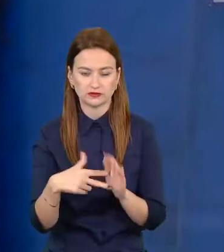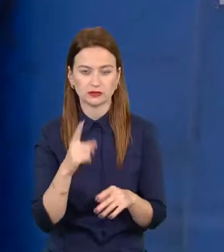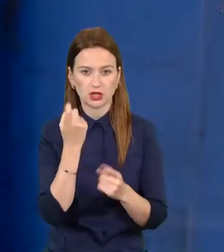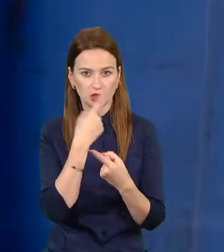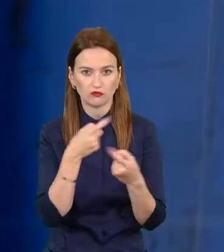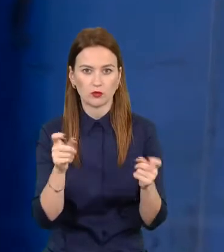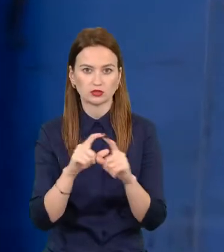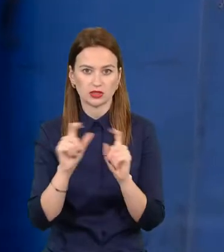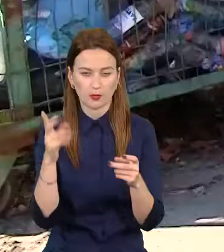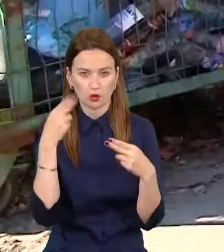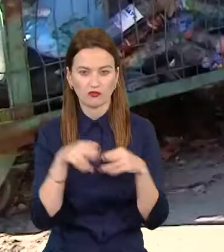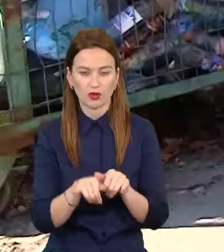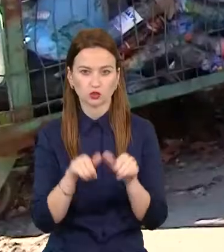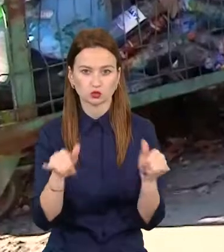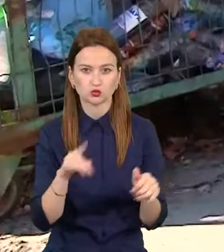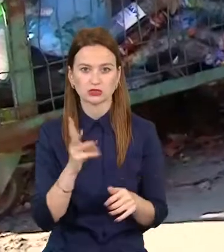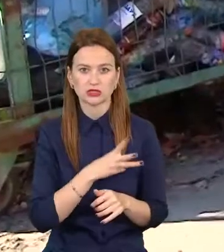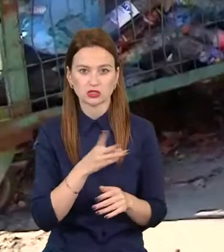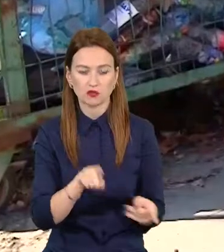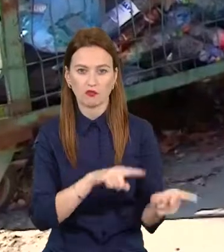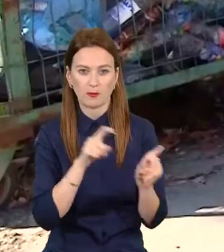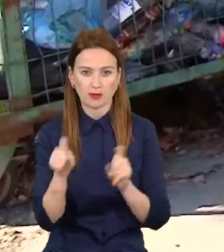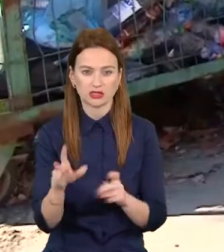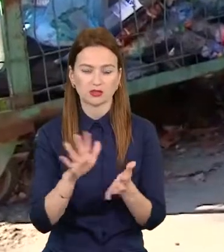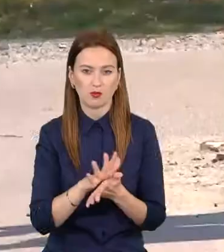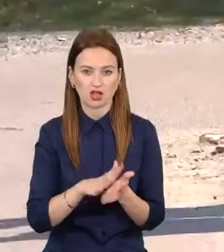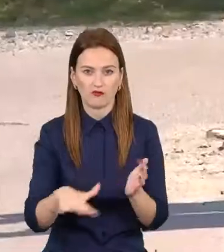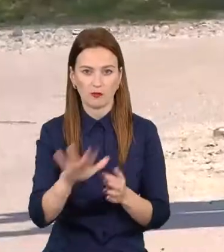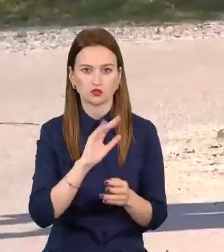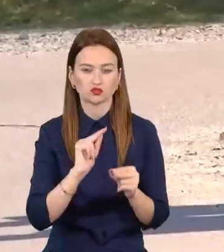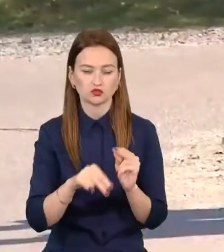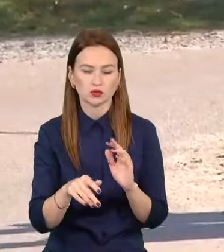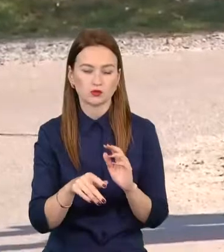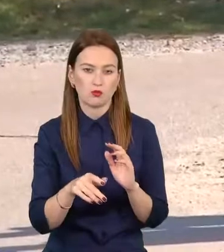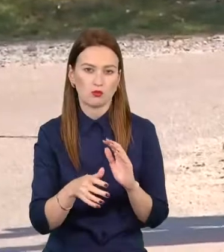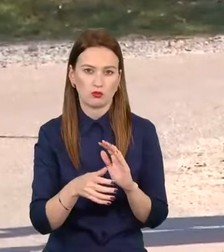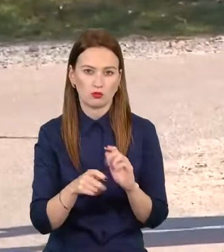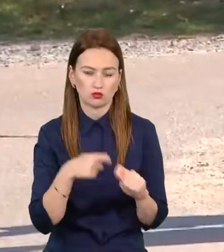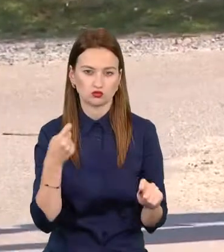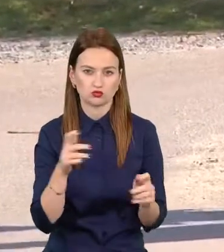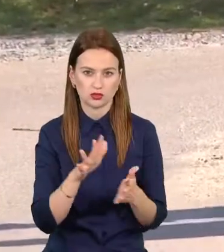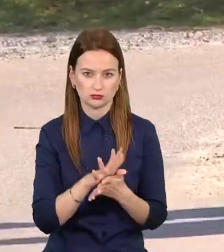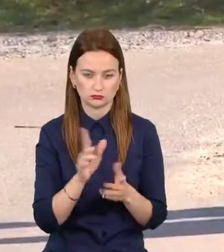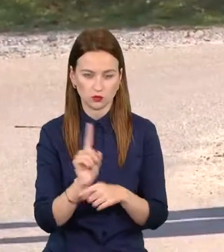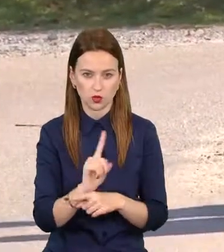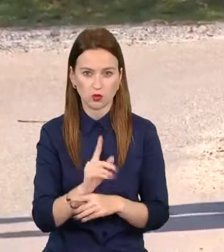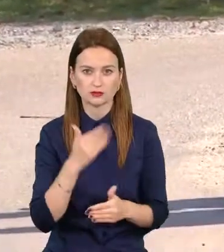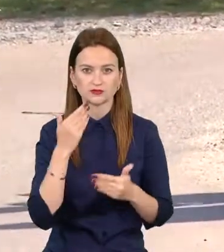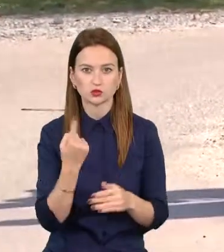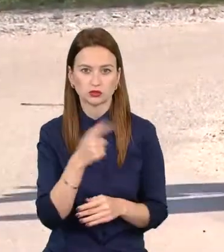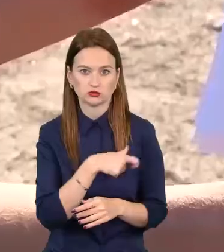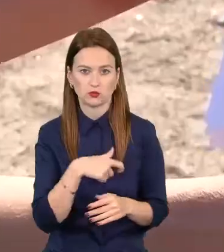інформацією Департаменту інфраструктури, з ініціативою перенести сміттєвий майданчик через порушення санітарних норм звернувся один з депутатів міської